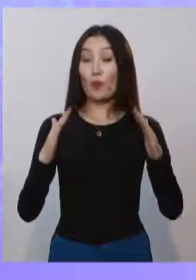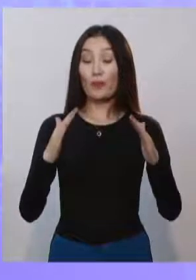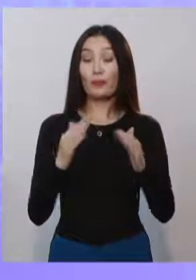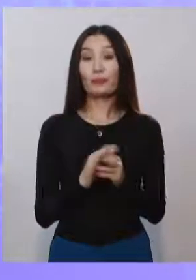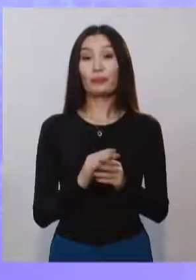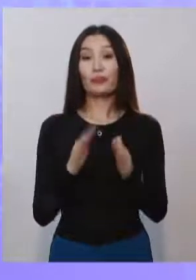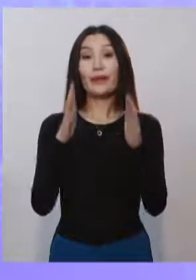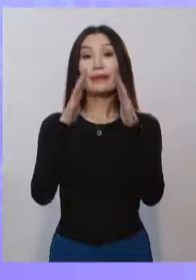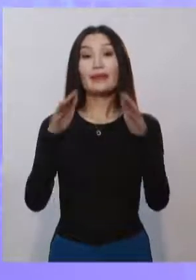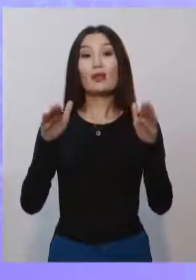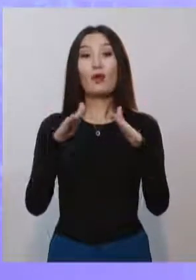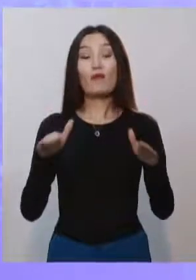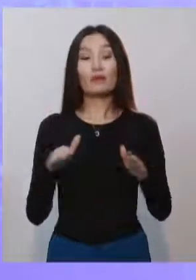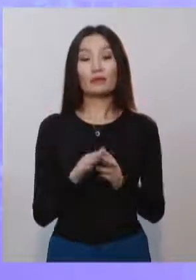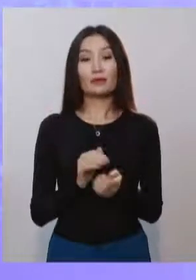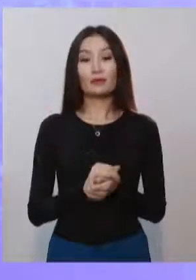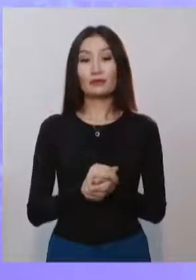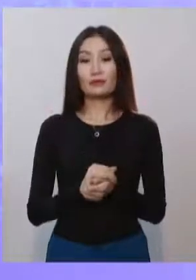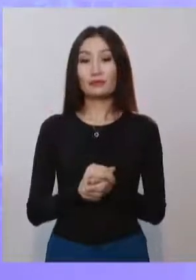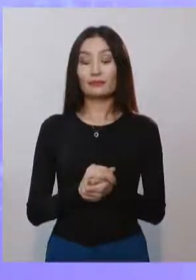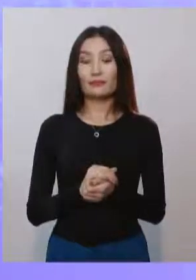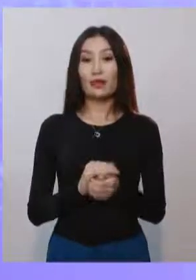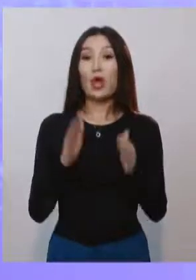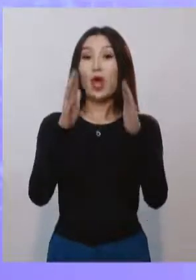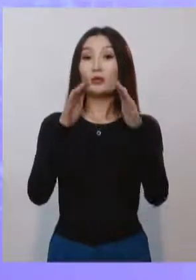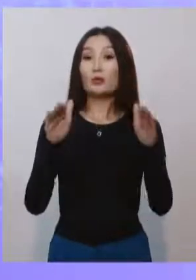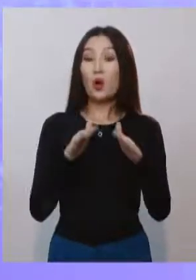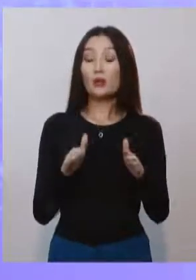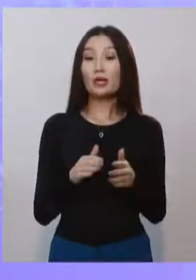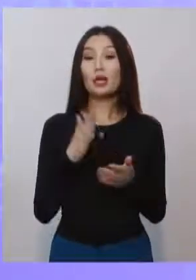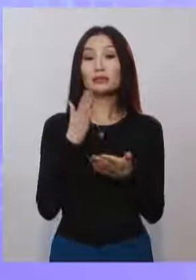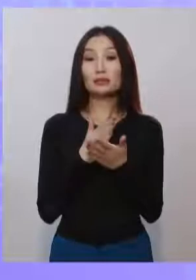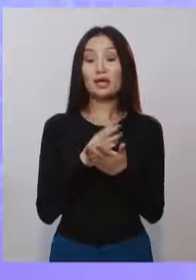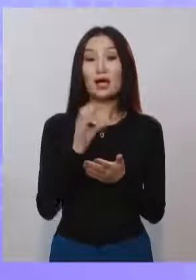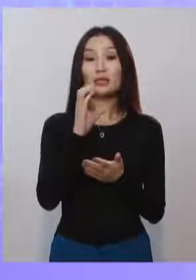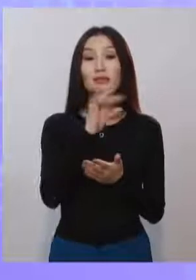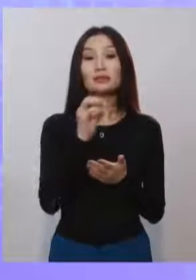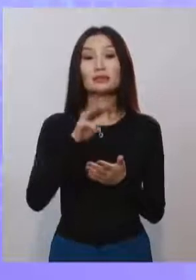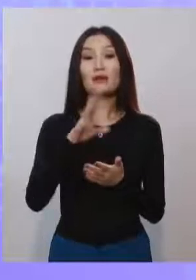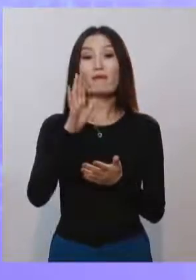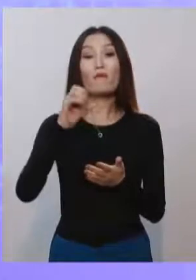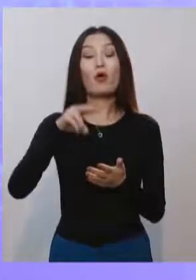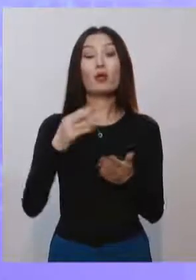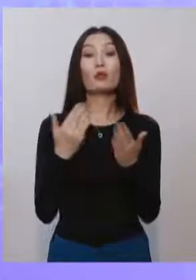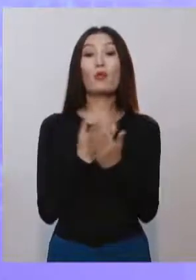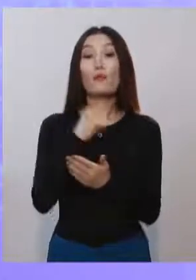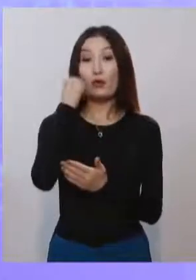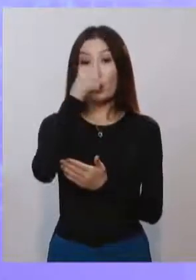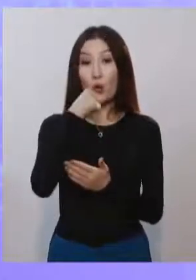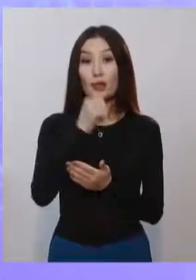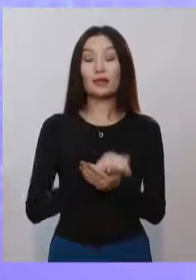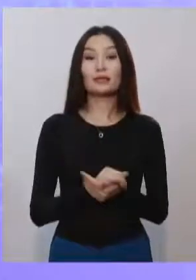еловыми ветками елка стала символом нового года